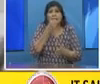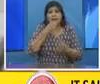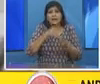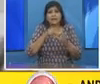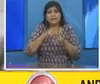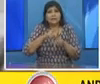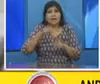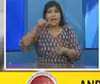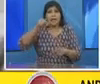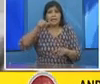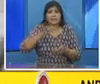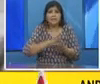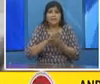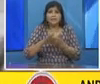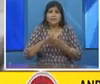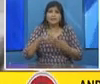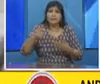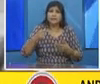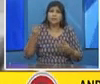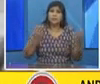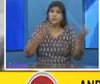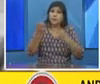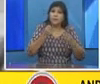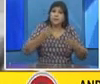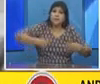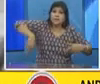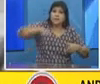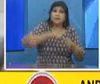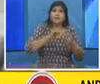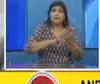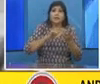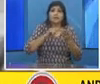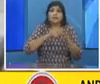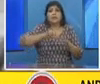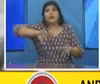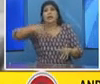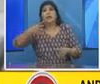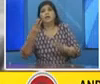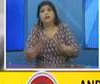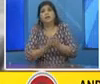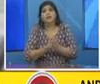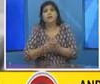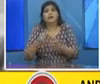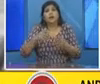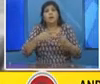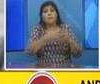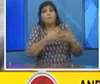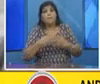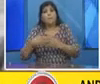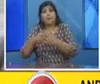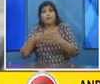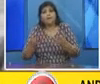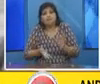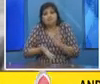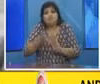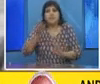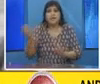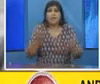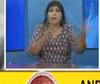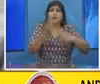समेत दूसरे मसालों की मांग एशिया के अलावा अमेरिका में भी बढ़